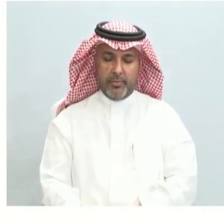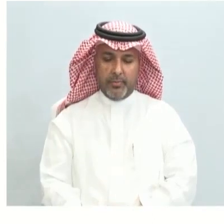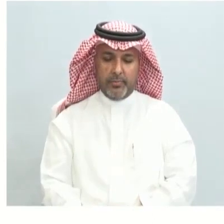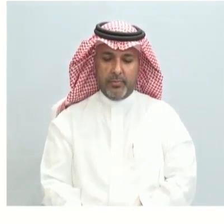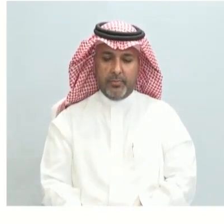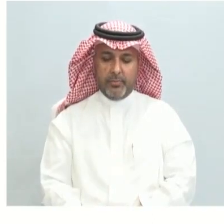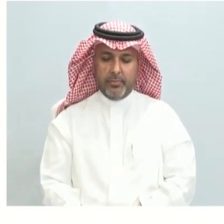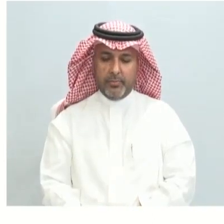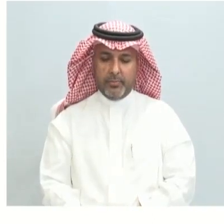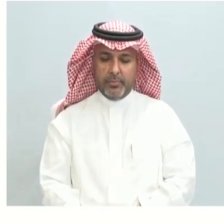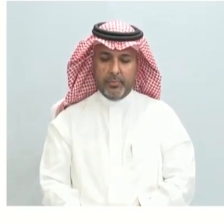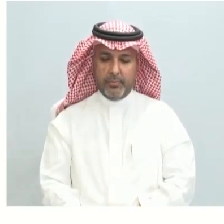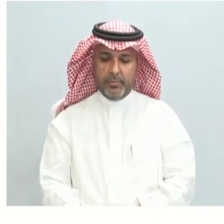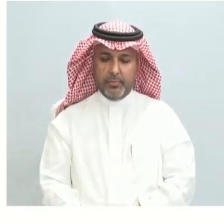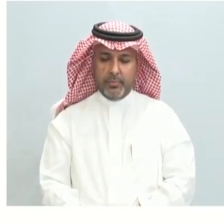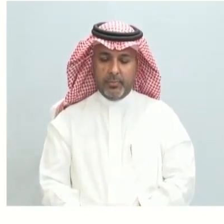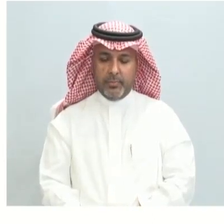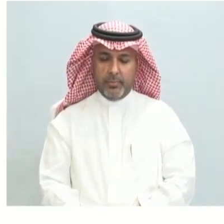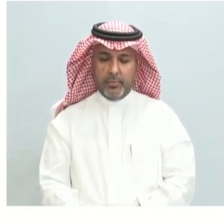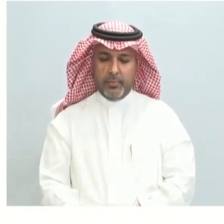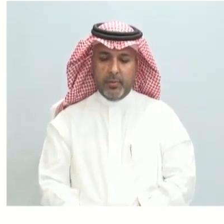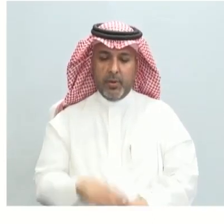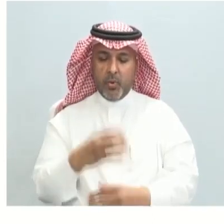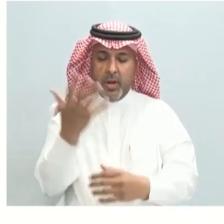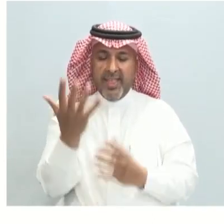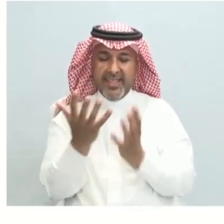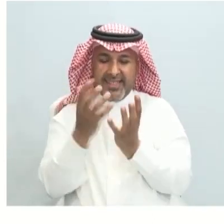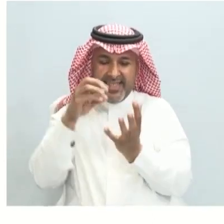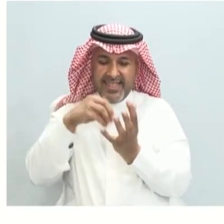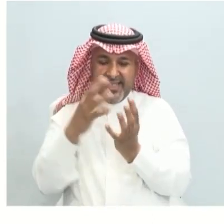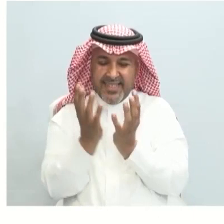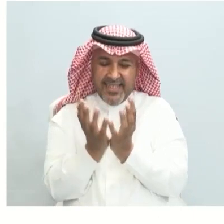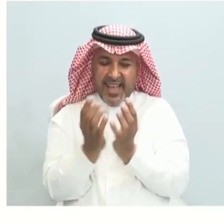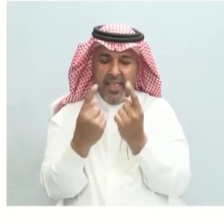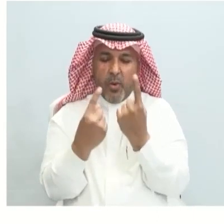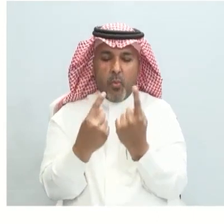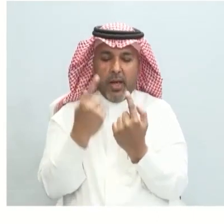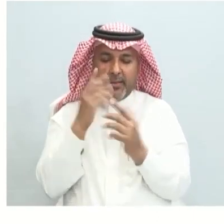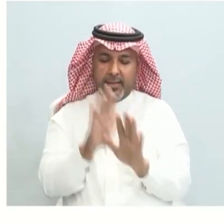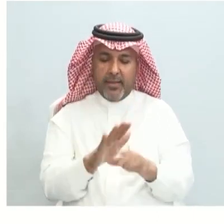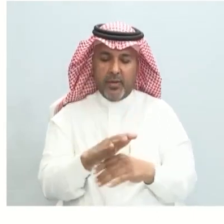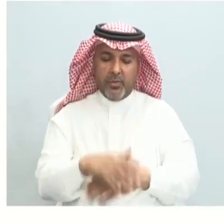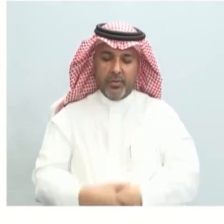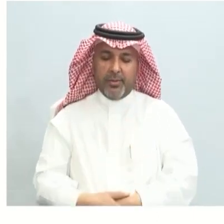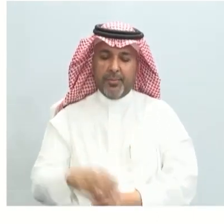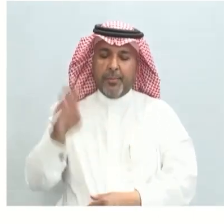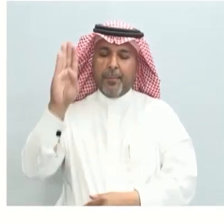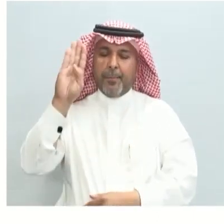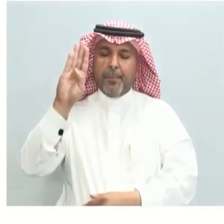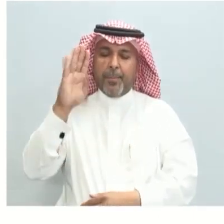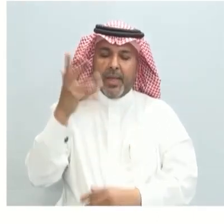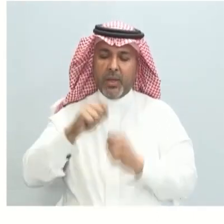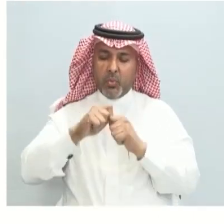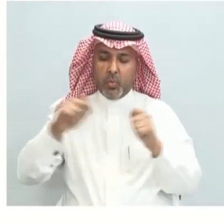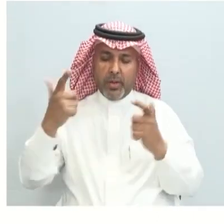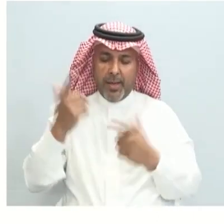إنه افترض أن السعة تساوي وحدة واحدة، فهذه السعة تساوي وحدة واحدة. أما بالنسبة لطول